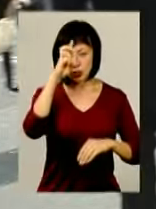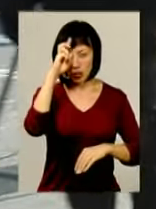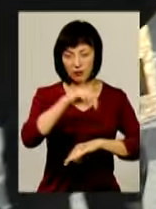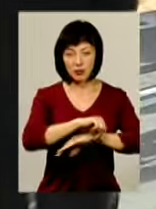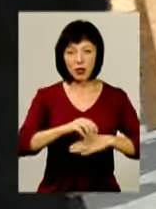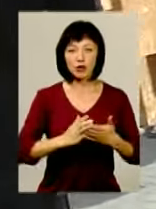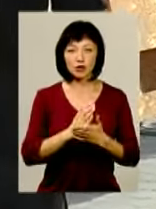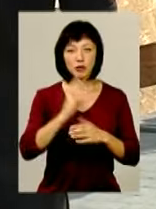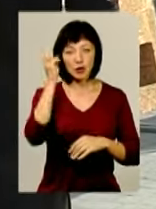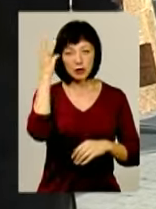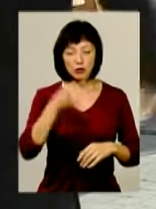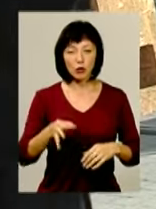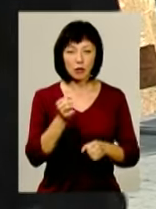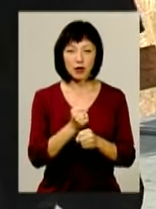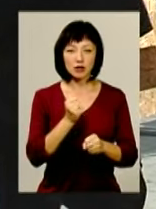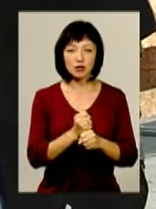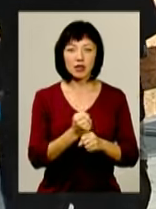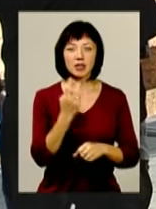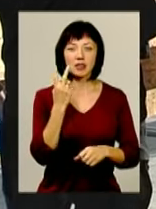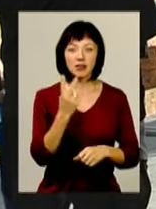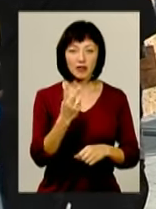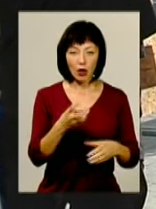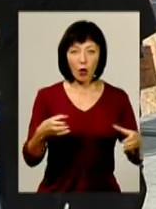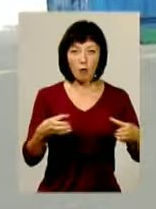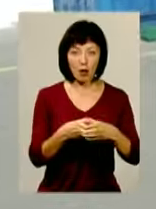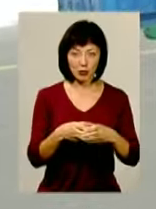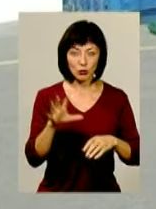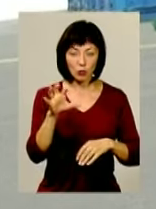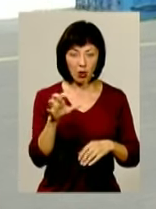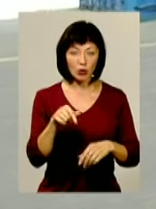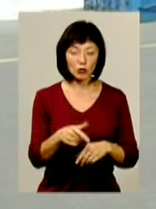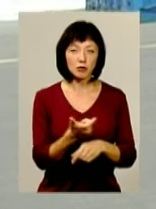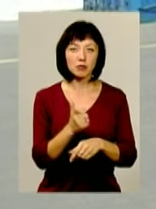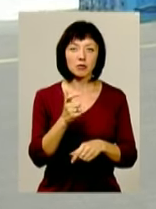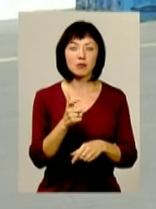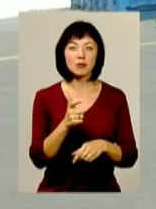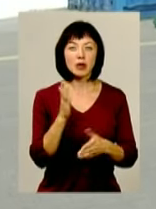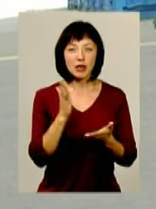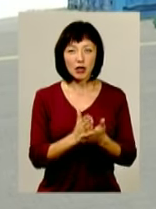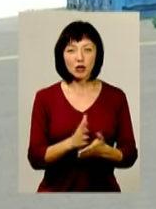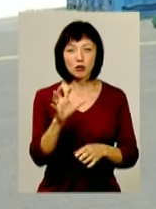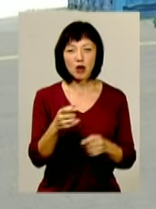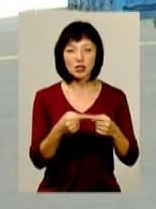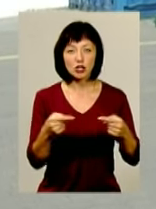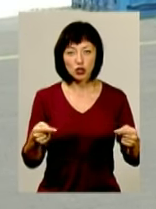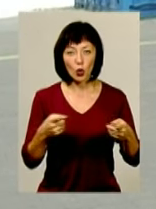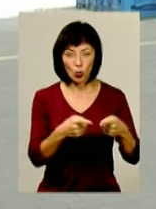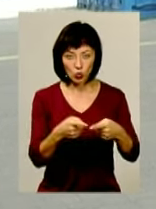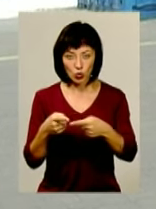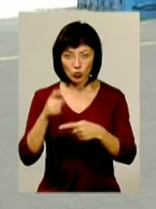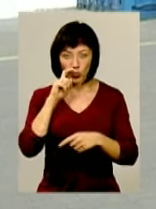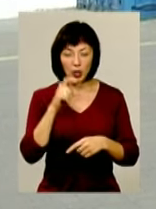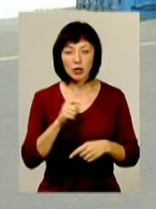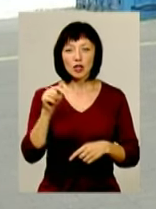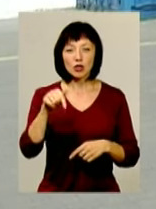фіскальної служби в Хмельницькій області працює 2 кінологічних команди. Втім, зазвичай тут перебуває чимало собак-митників з інших куточків країни. Адже